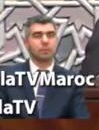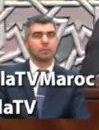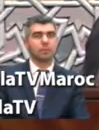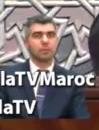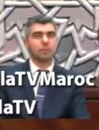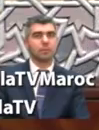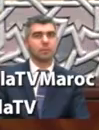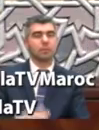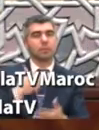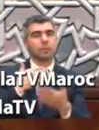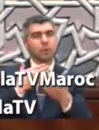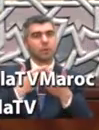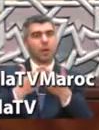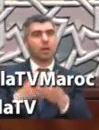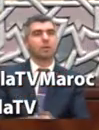شكرا.